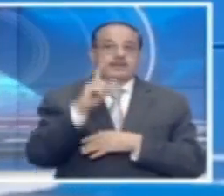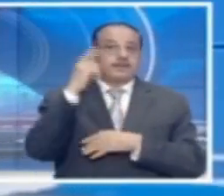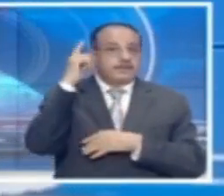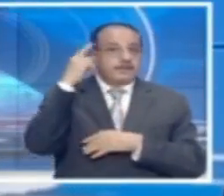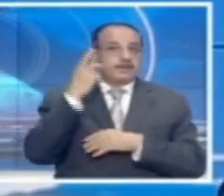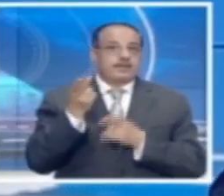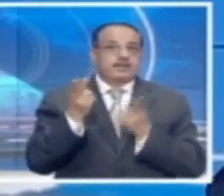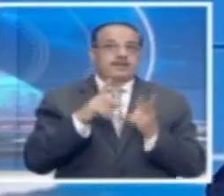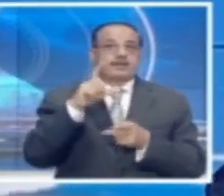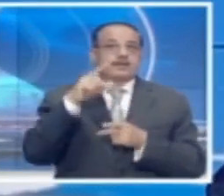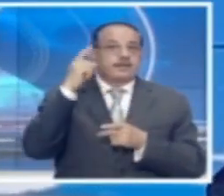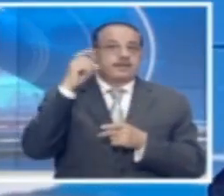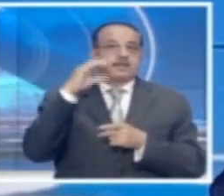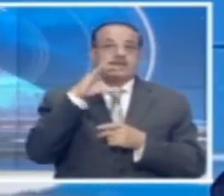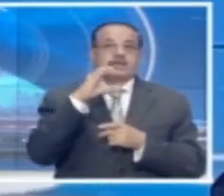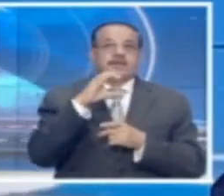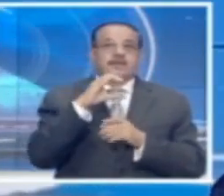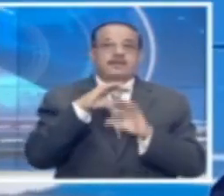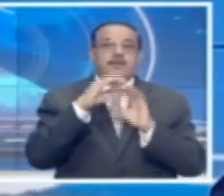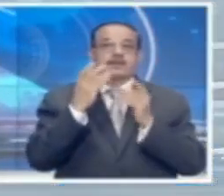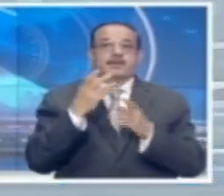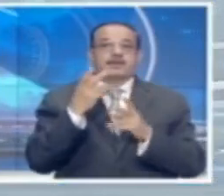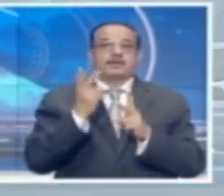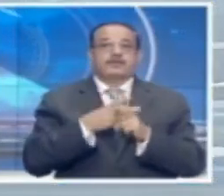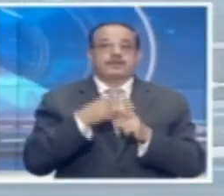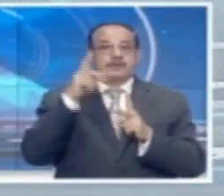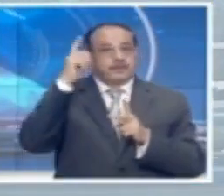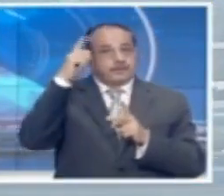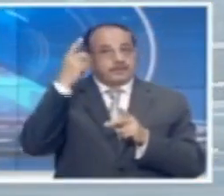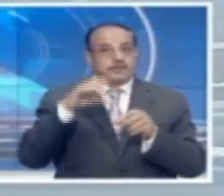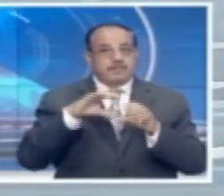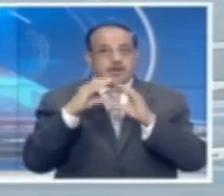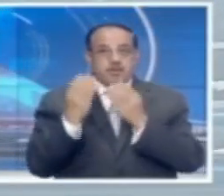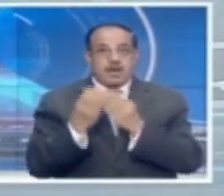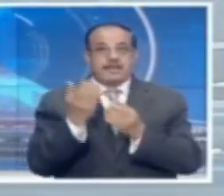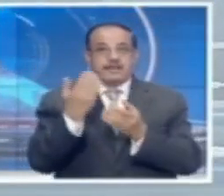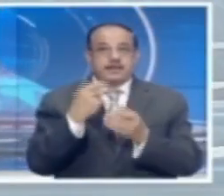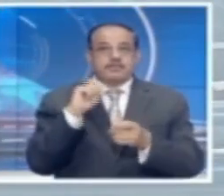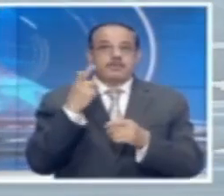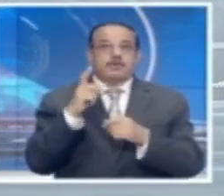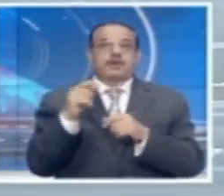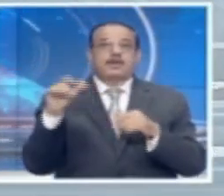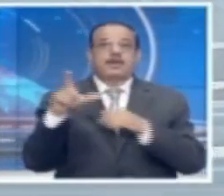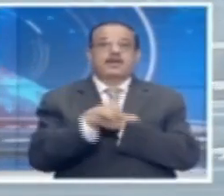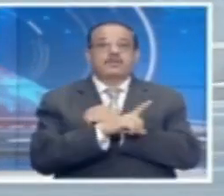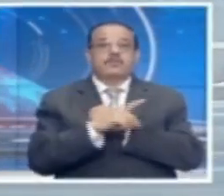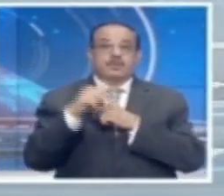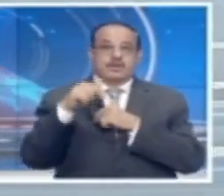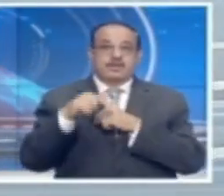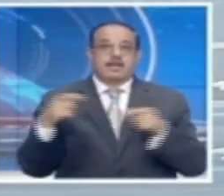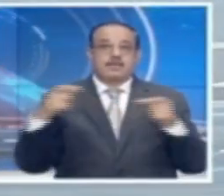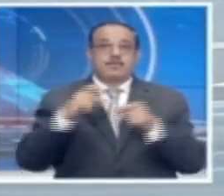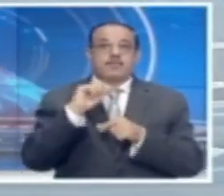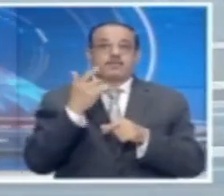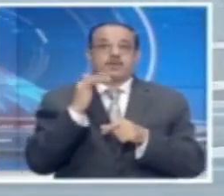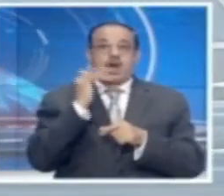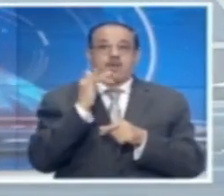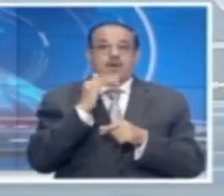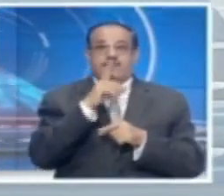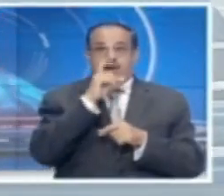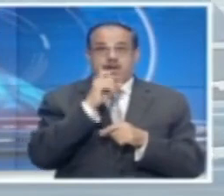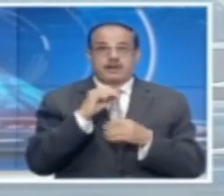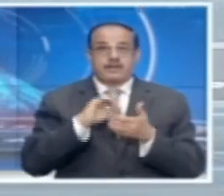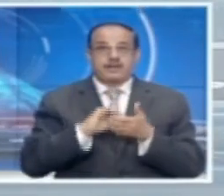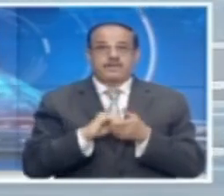الفلسطيني. كما دعا الرئيس السيسي الفصائل الفلسطينية لاجتماع عاجل الأسبوع القادم بالقاهرة